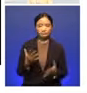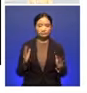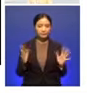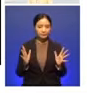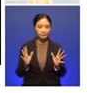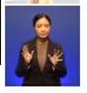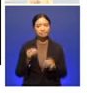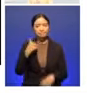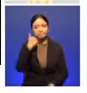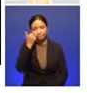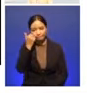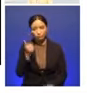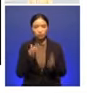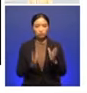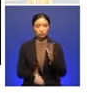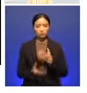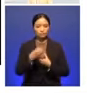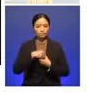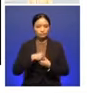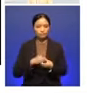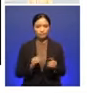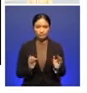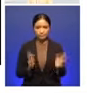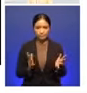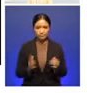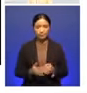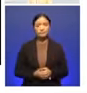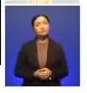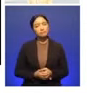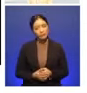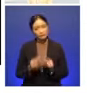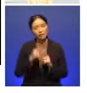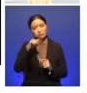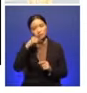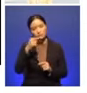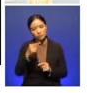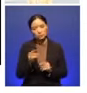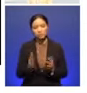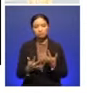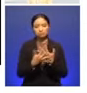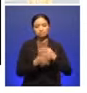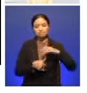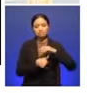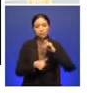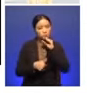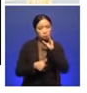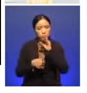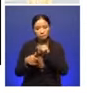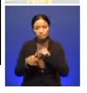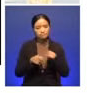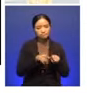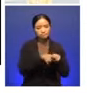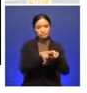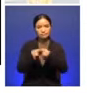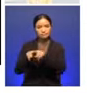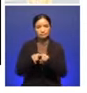ายแล้วก็ไร้ความเป็นมนุษย์อันนี้เป็นคำพูดที่คนในเรือนจำจะพูดเหมือนกันอย่างไม่น่า